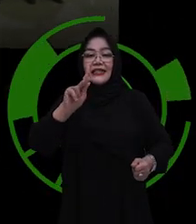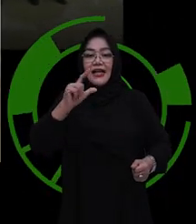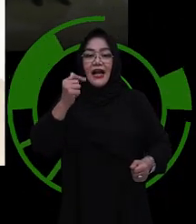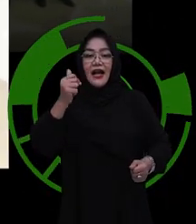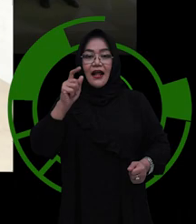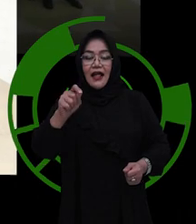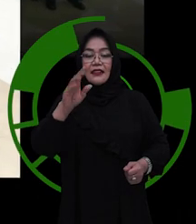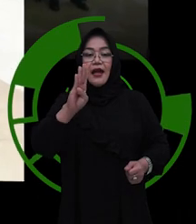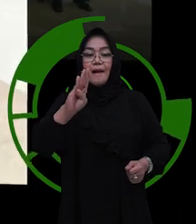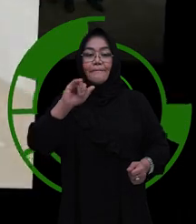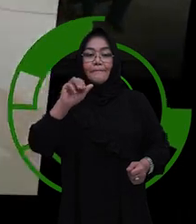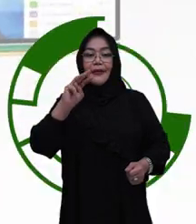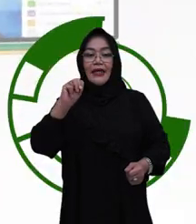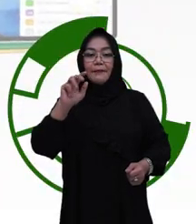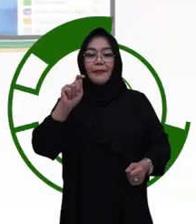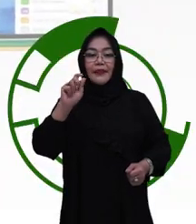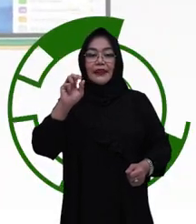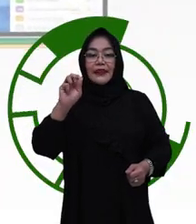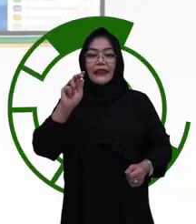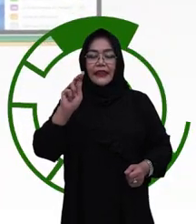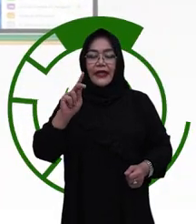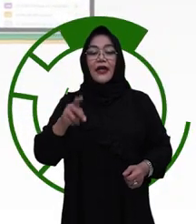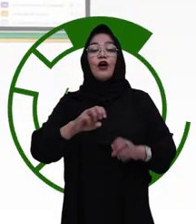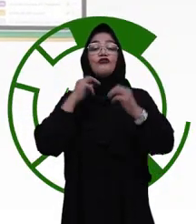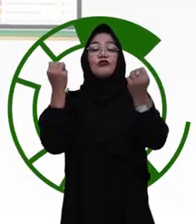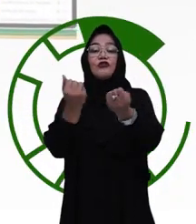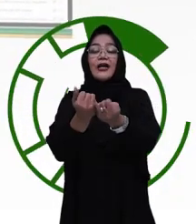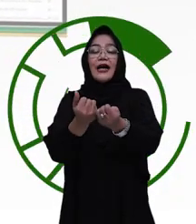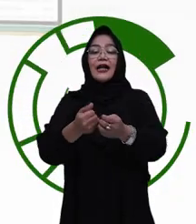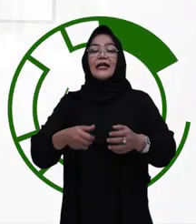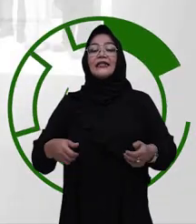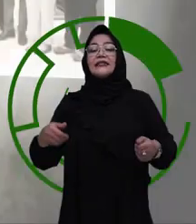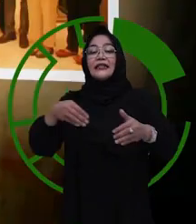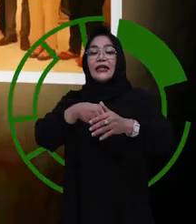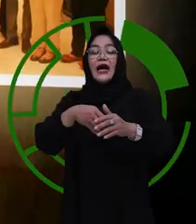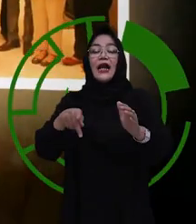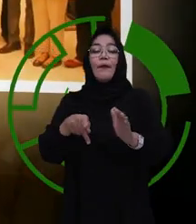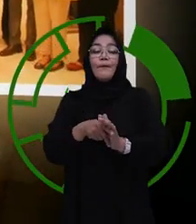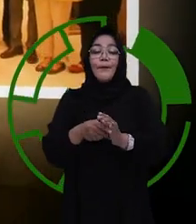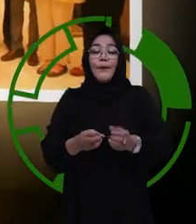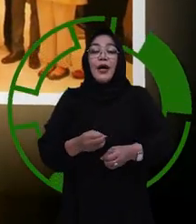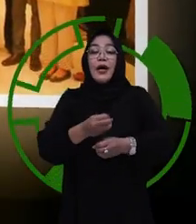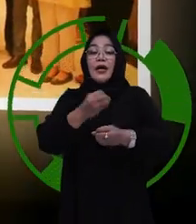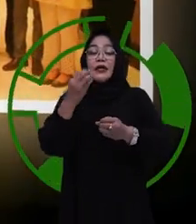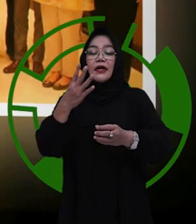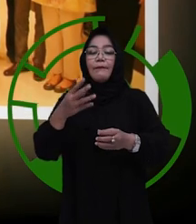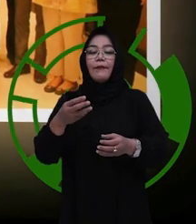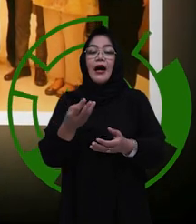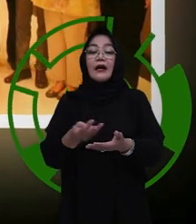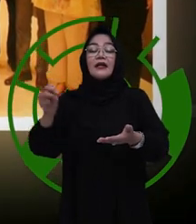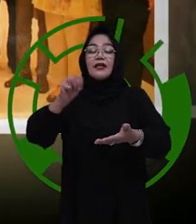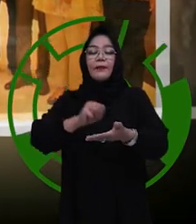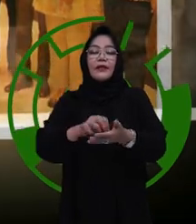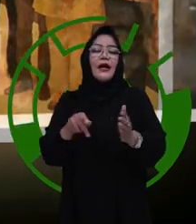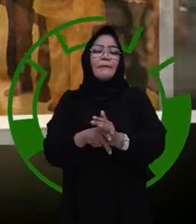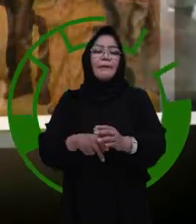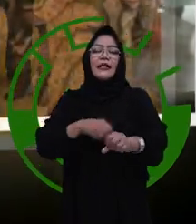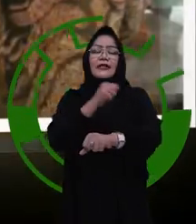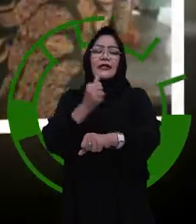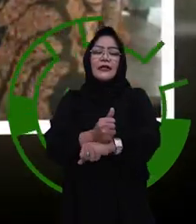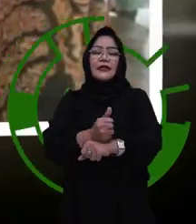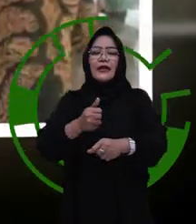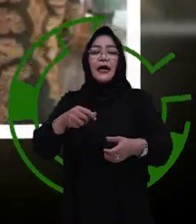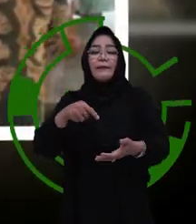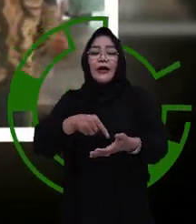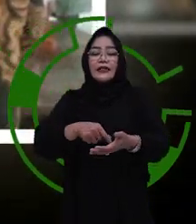bimtek, sosialisasi, dan pengikut sertaan dalam kegiatan pengembangan kompetensi. Penetapan kinerja individu